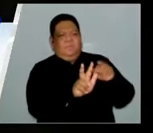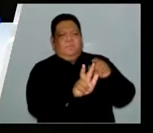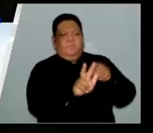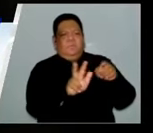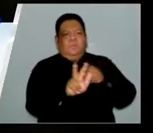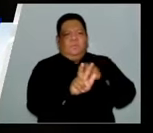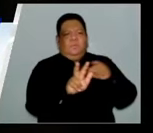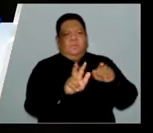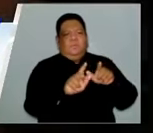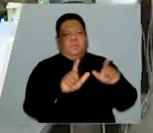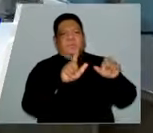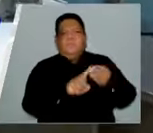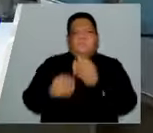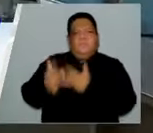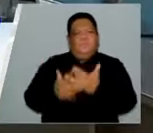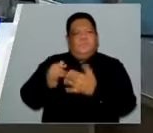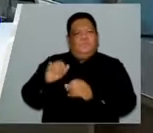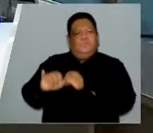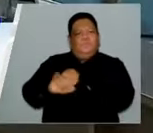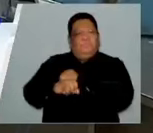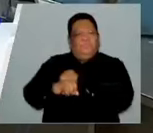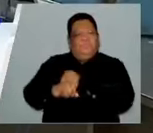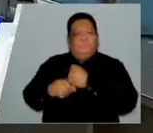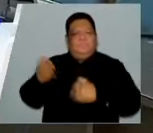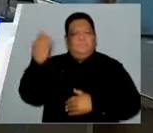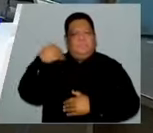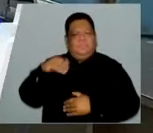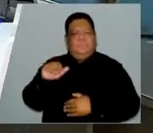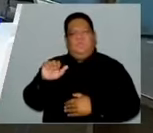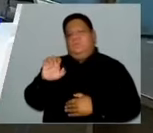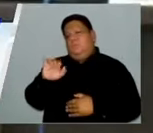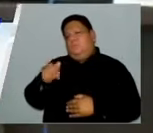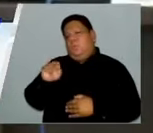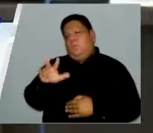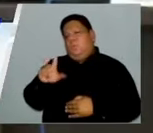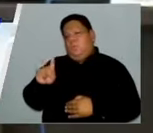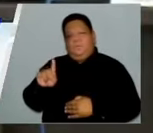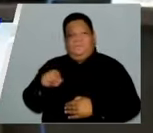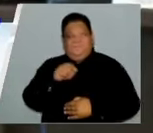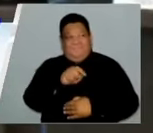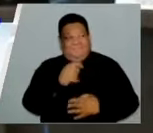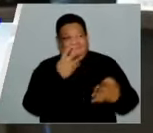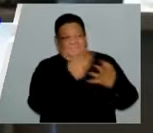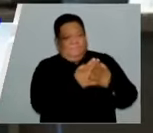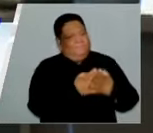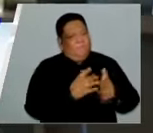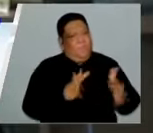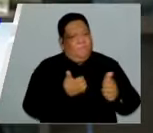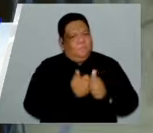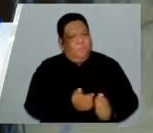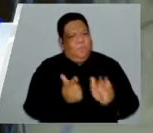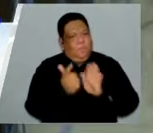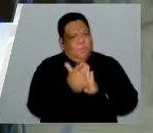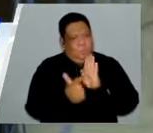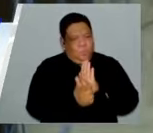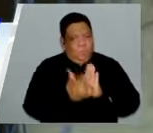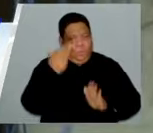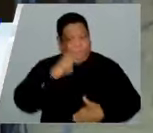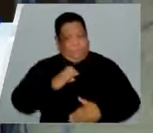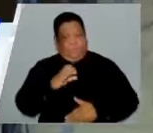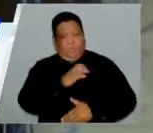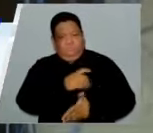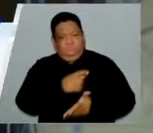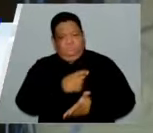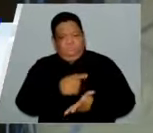itong Enero 31. Hirit yan ang ilang mambabatas sa pagdinig ng kamera sa issue. Kinwestiyon nila ang pagturing ng pulisya sa